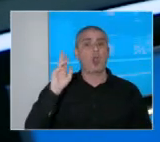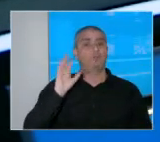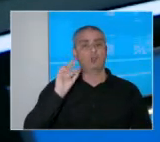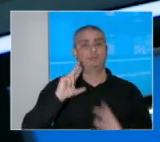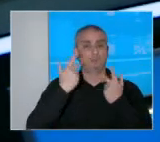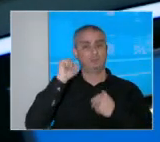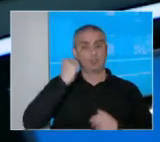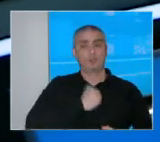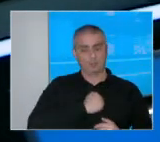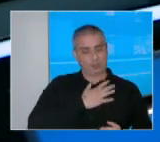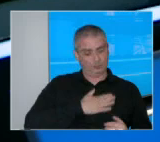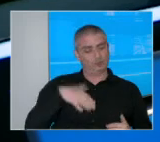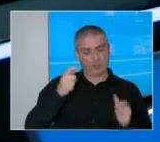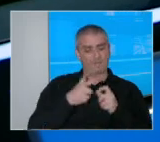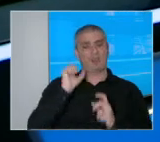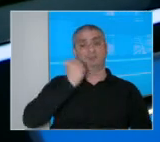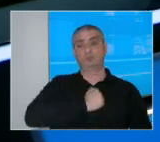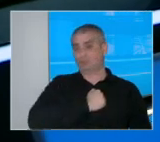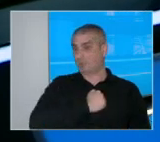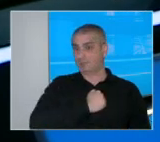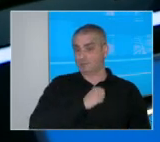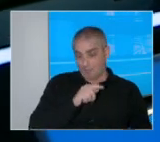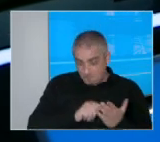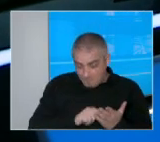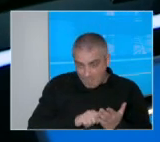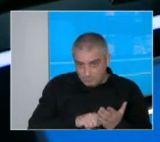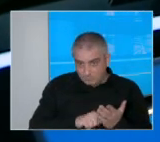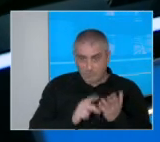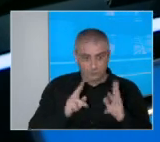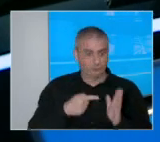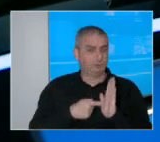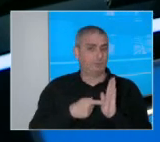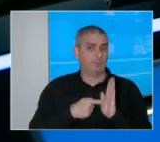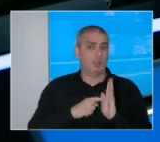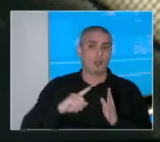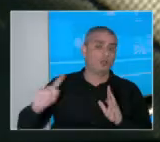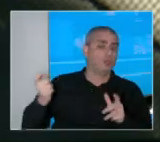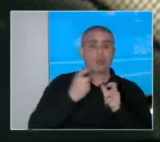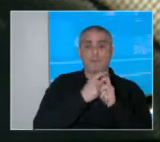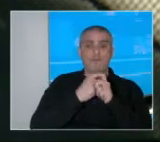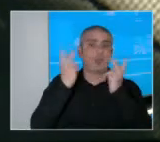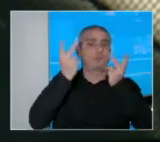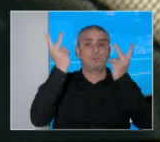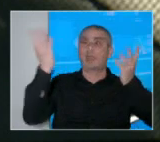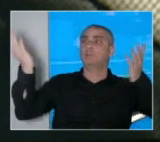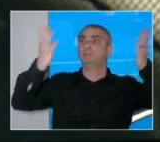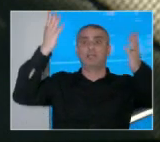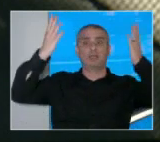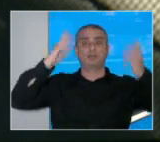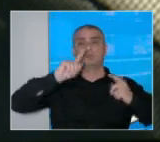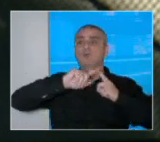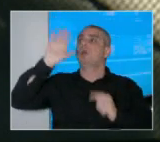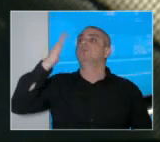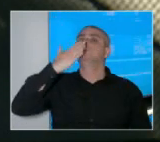של הציבור הציוני דתי רוצה שתהיה מפלגה ציונית דתית. זה אגב, לכן יש סיבה שכל המפלגות מחפשות איזושהי